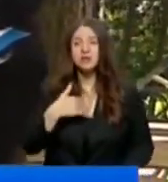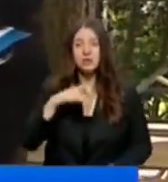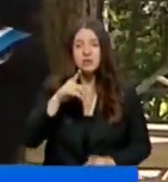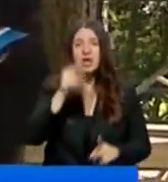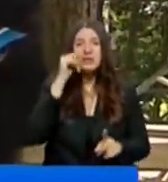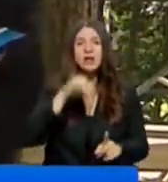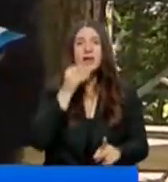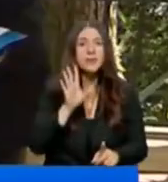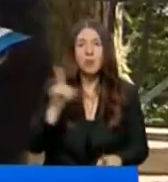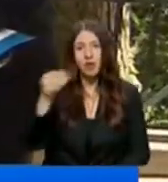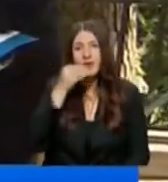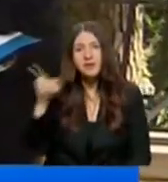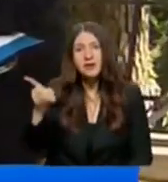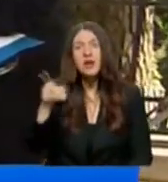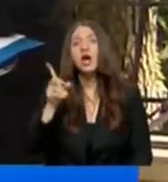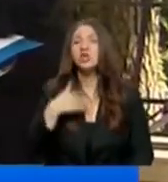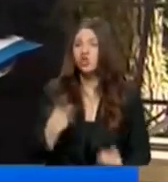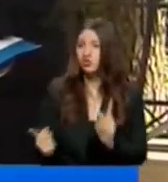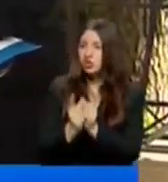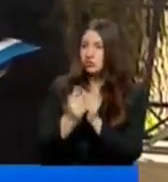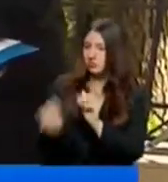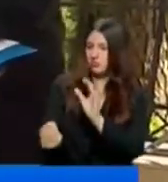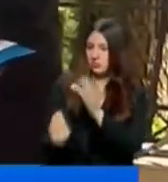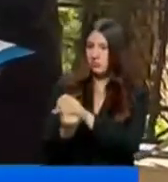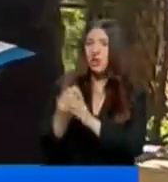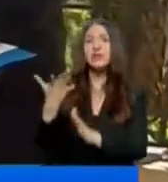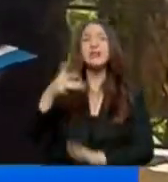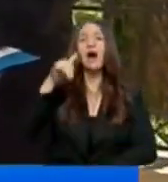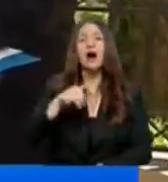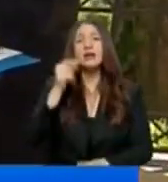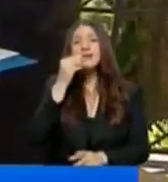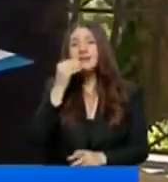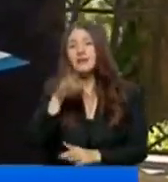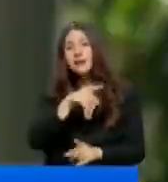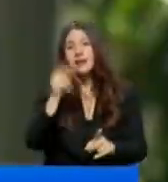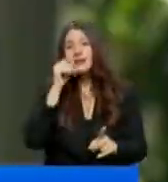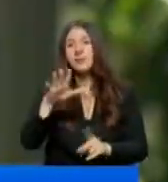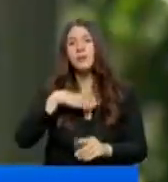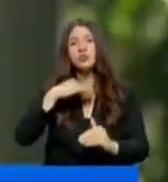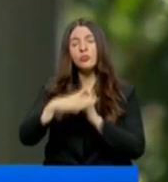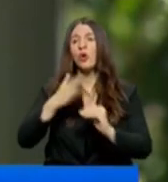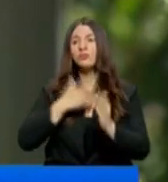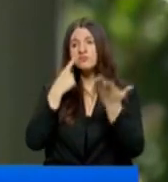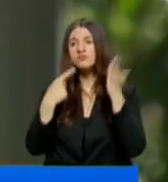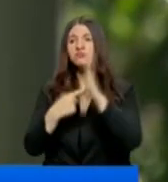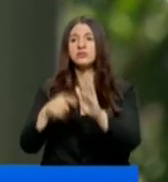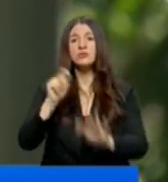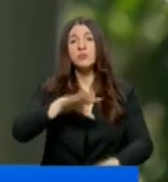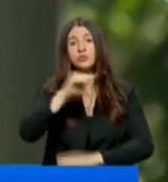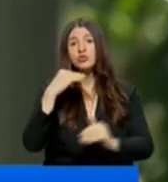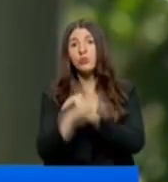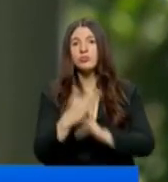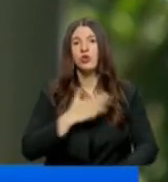yemedim. O yedi. Çıksın karşıma, kul hakkını nasıl yediğini ben bütün milletin önünde ona göstereceğim. Bütün milletin